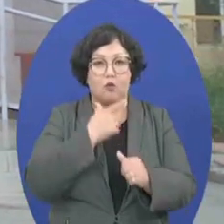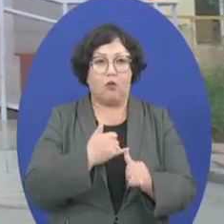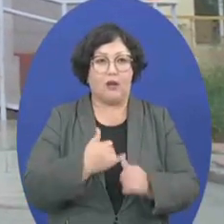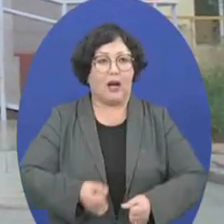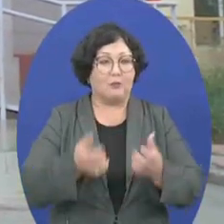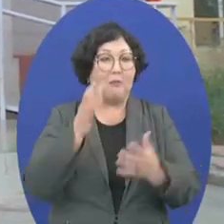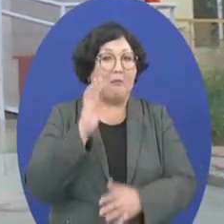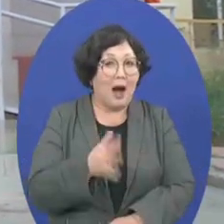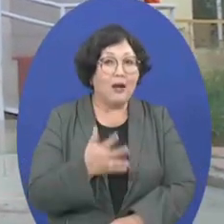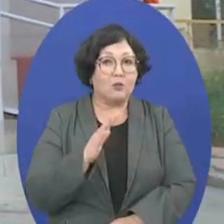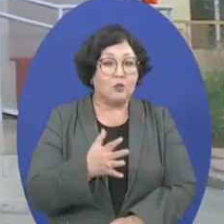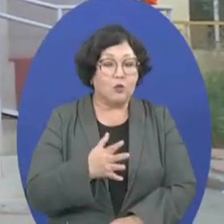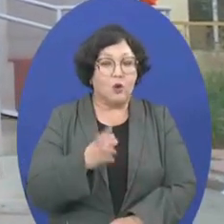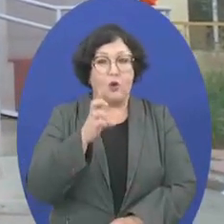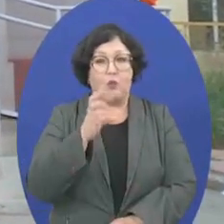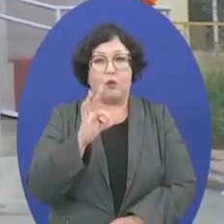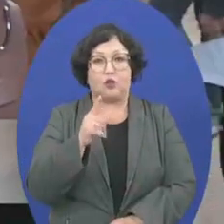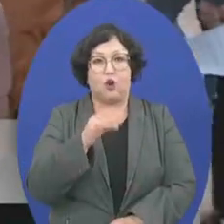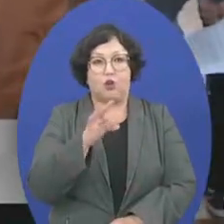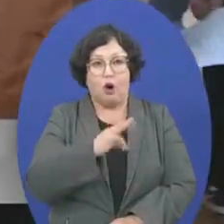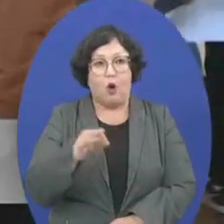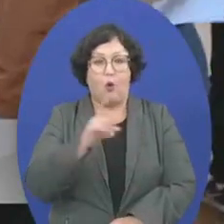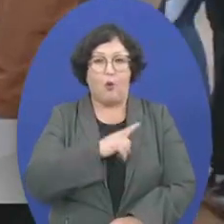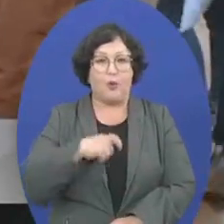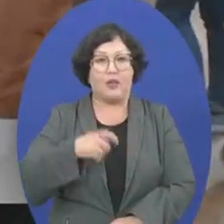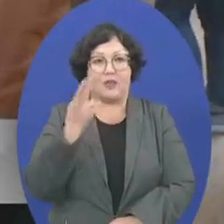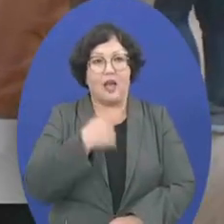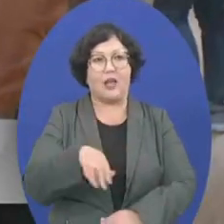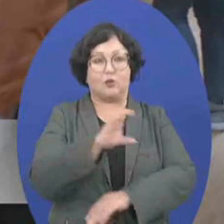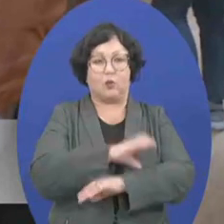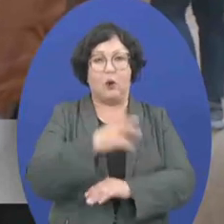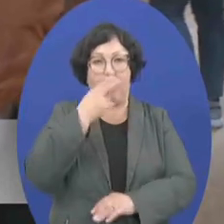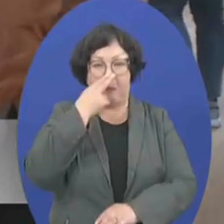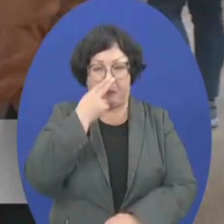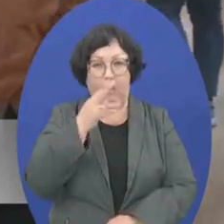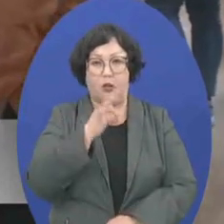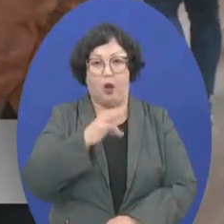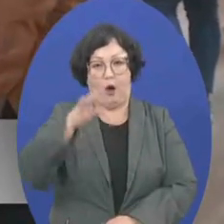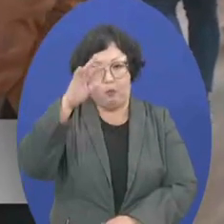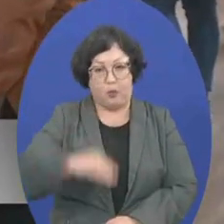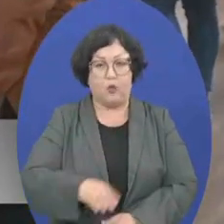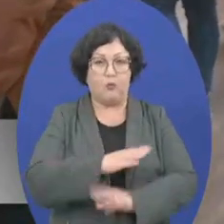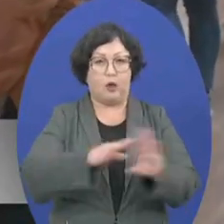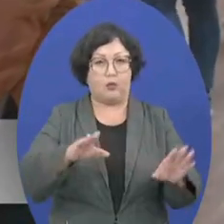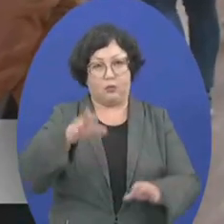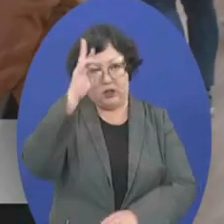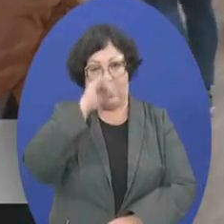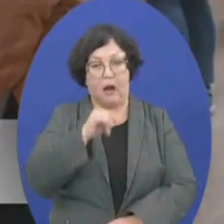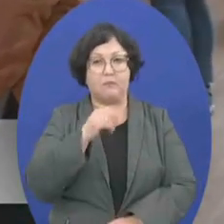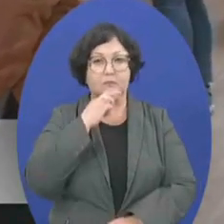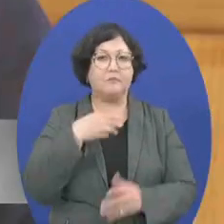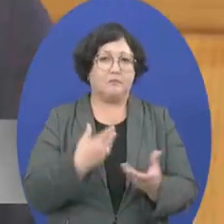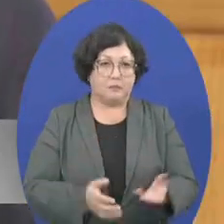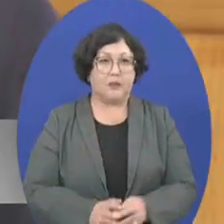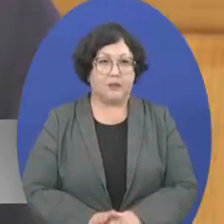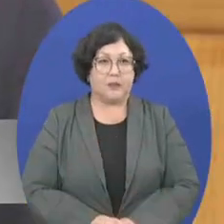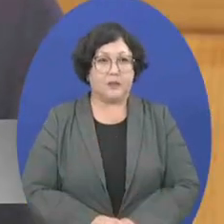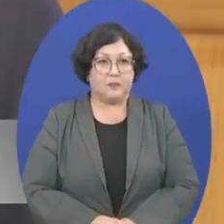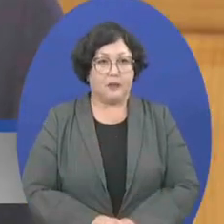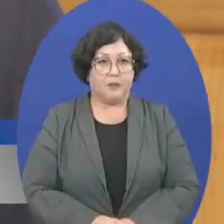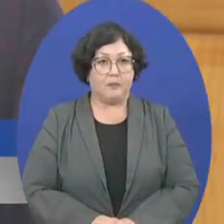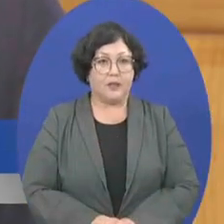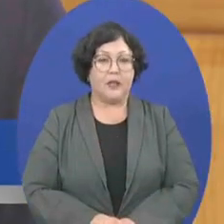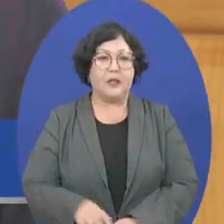байна. Иймээс босго оноог хувийн ихтэй сургуулиуд дураараа буулгахгүй байхыг салбарын яамнаас мэдэгдэж байна.